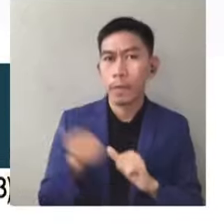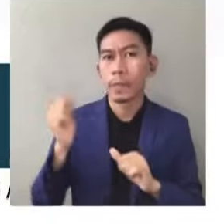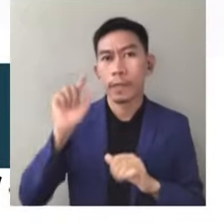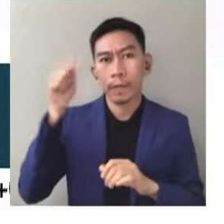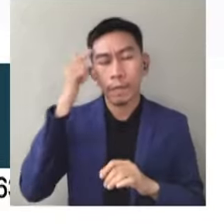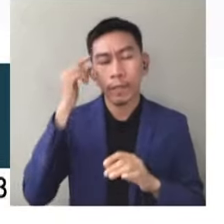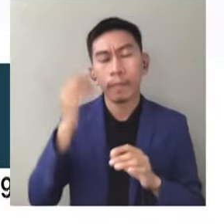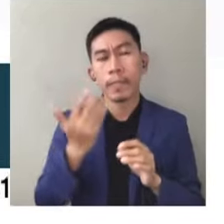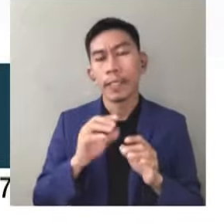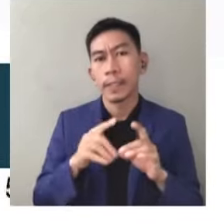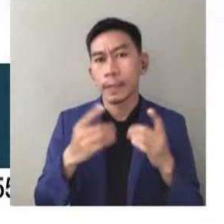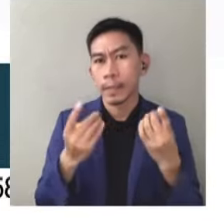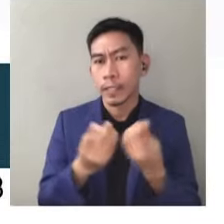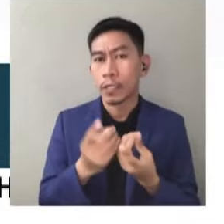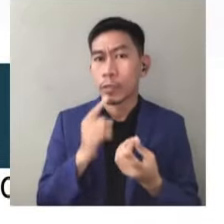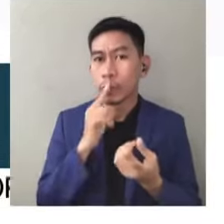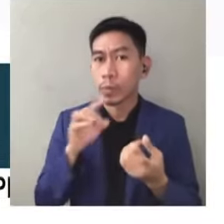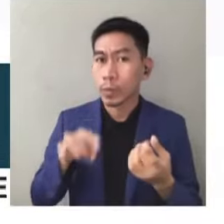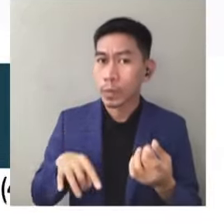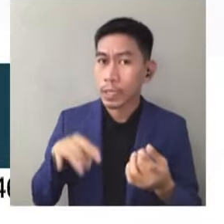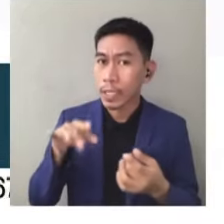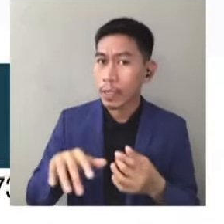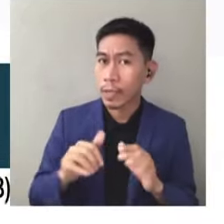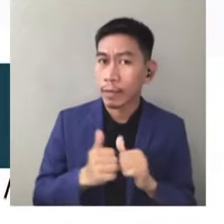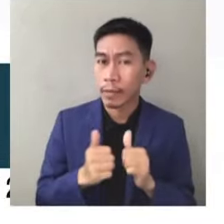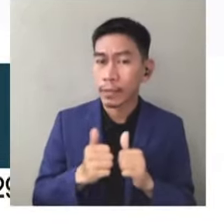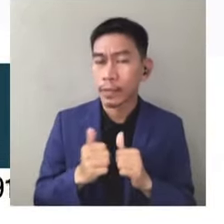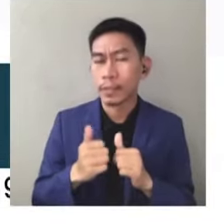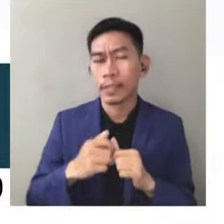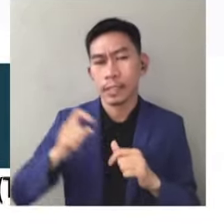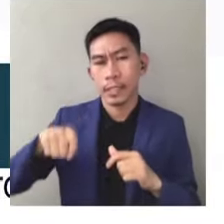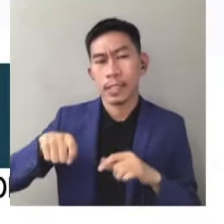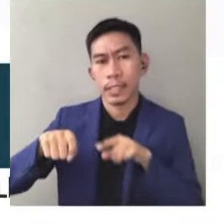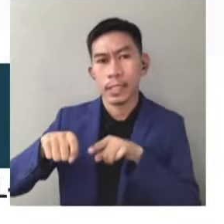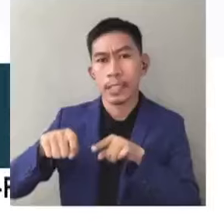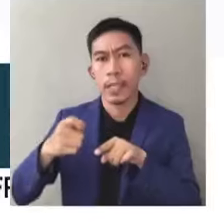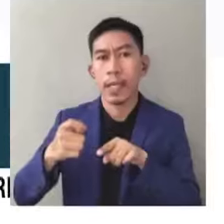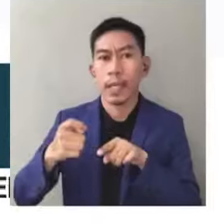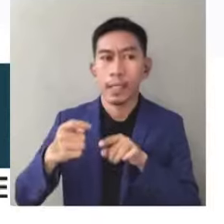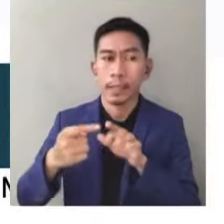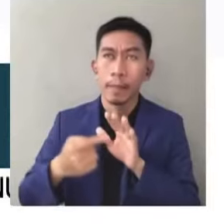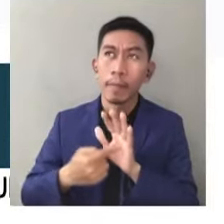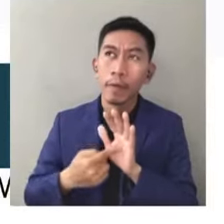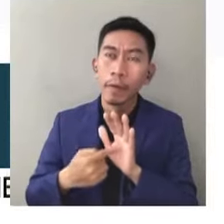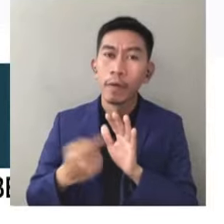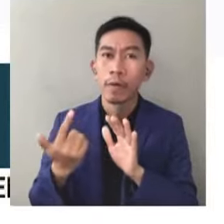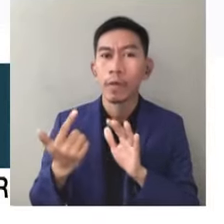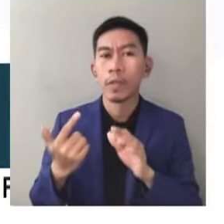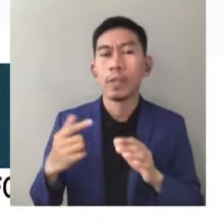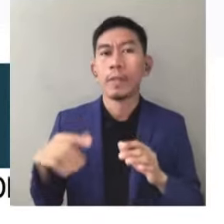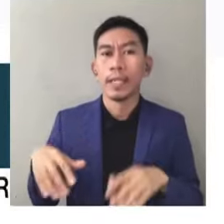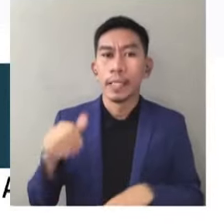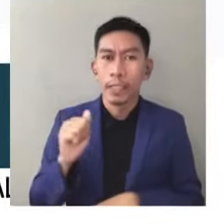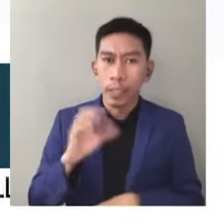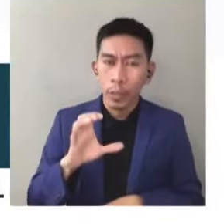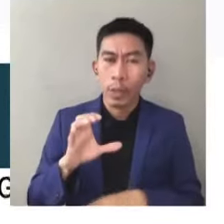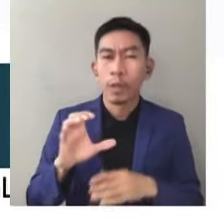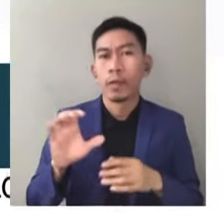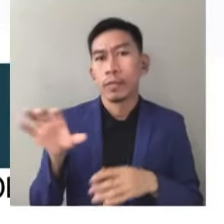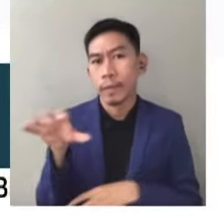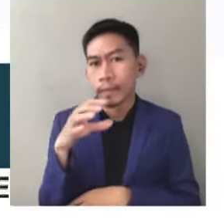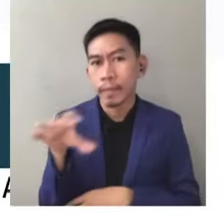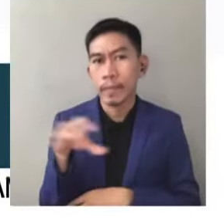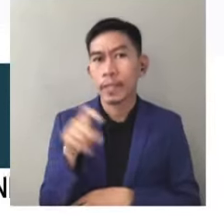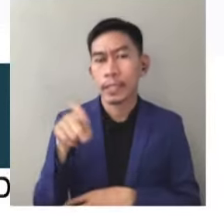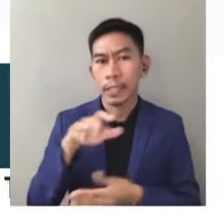major contribution nila talaga ay yung sinisigurado po nila na yung kanilang mga cooling systems, yung ating mga aircons, electric fans, malinis